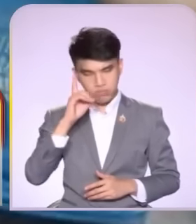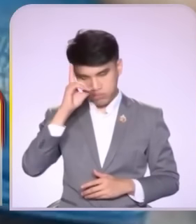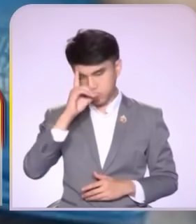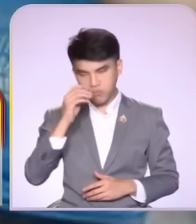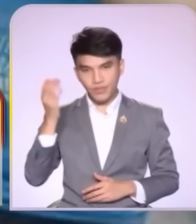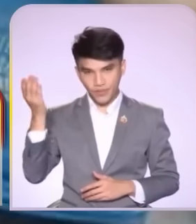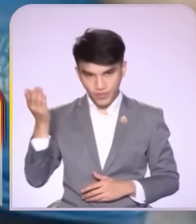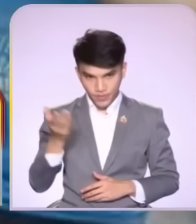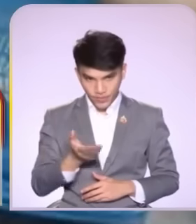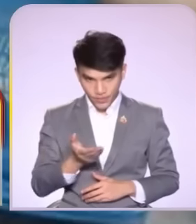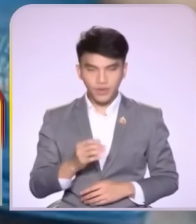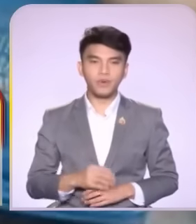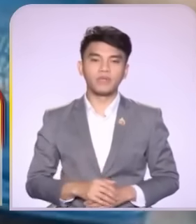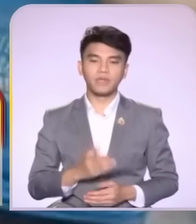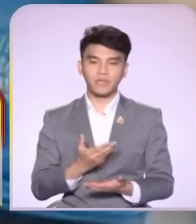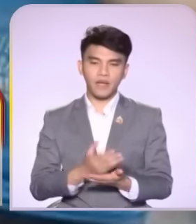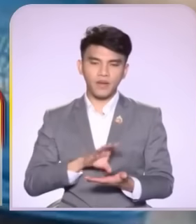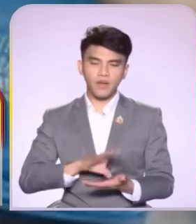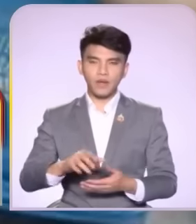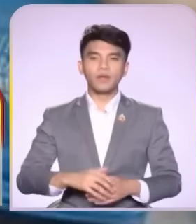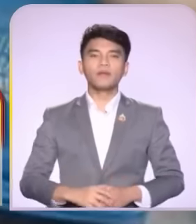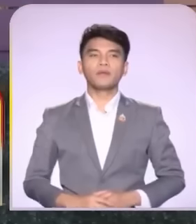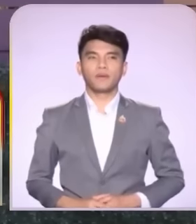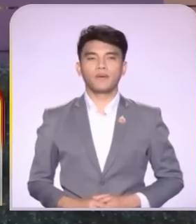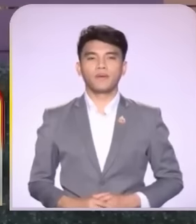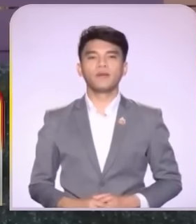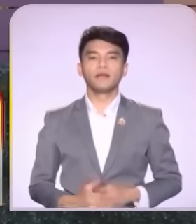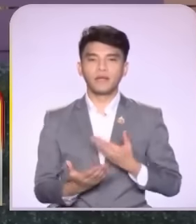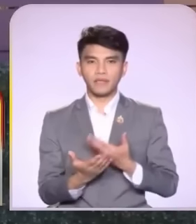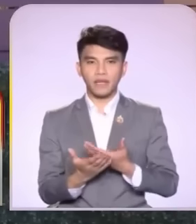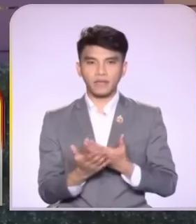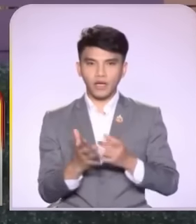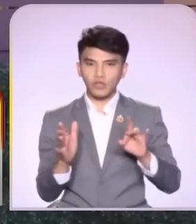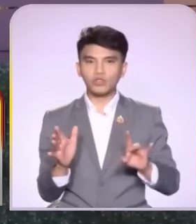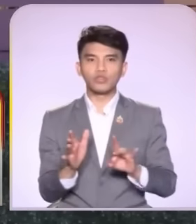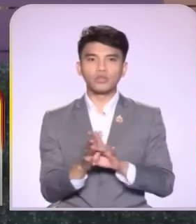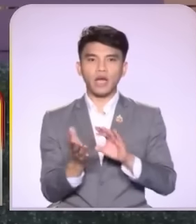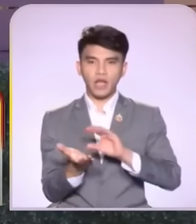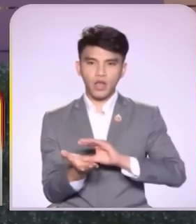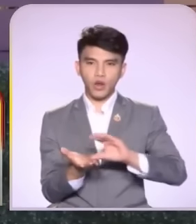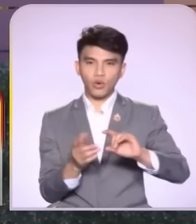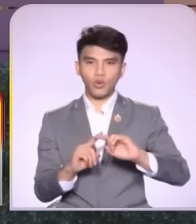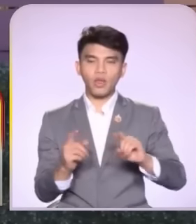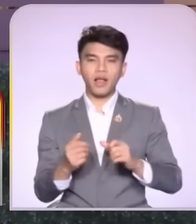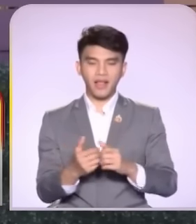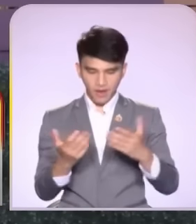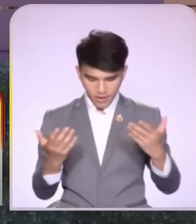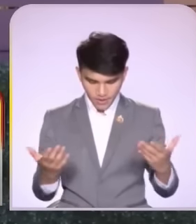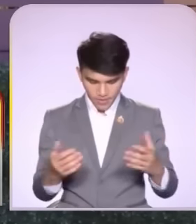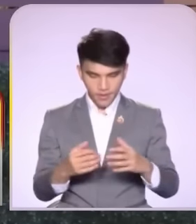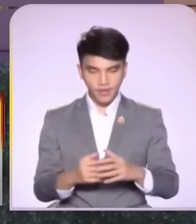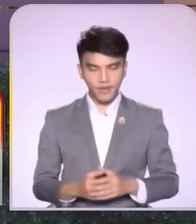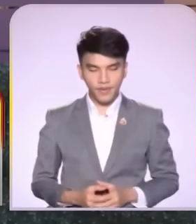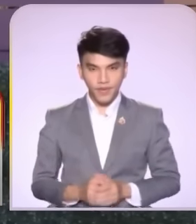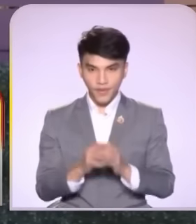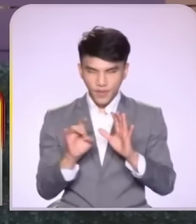มาชักชวนให้คุณคริสเนี่ยไปลงทุนอ้าวคุณคริสก็นำเอาเงินก้อนสุดท้ายไปลงทุนด้วยแต่ว่าล้มไม่เป็นท่าเลยแ